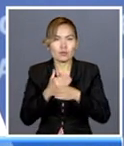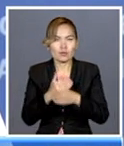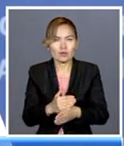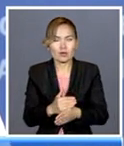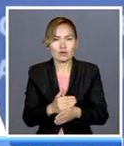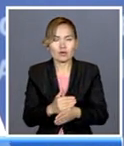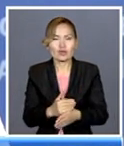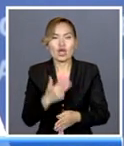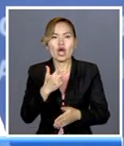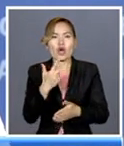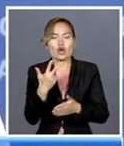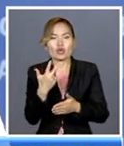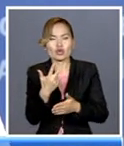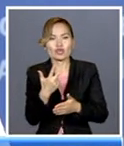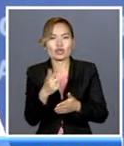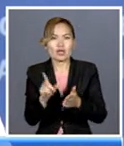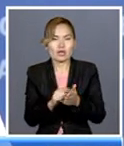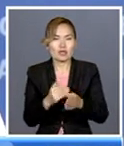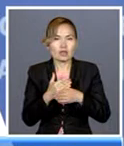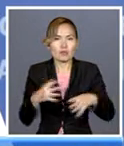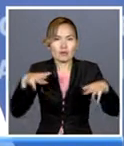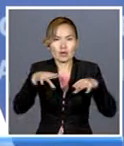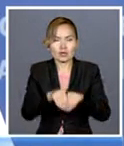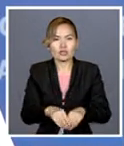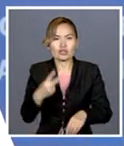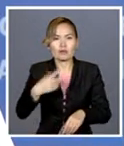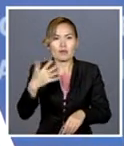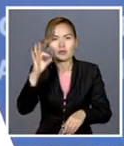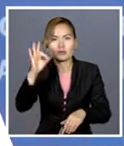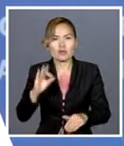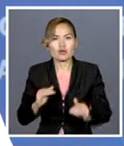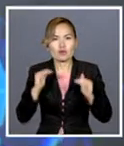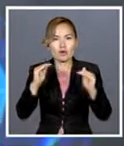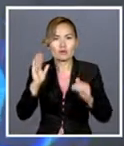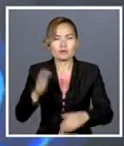үш жәрдемақыны қосқан кездегі көлемнен 25%-ға жоғары болады.